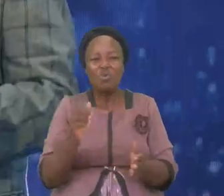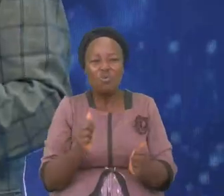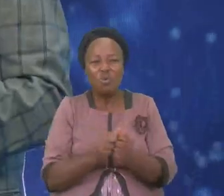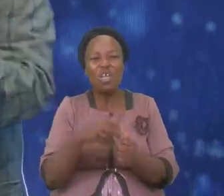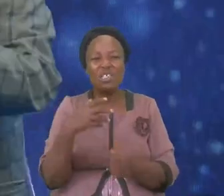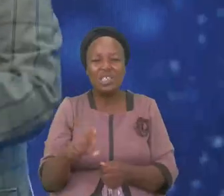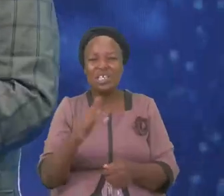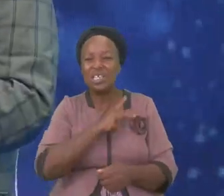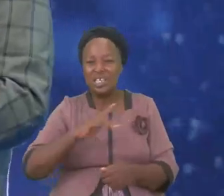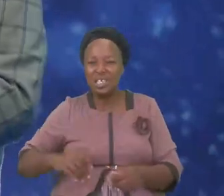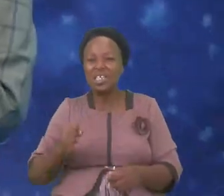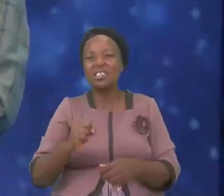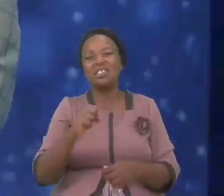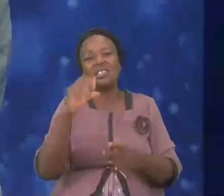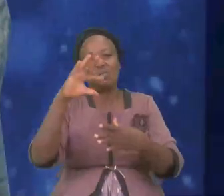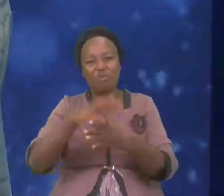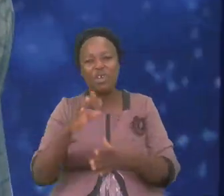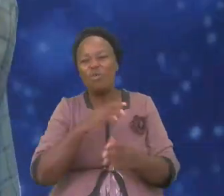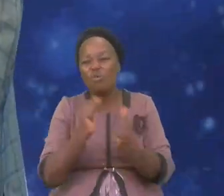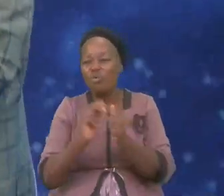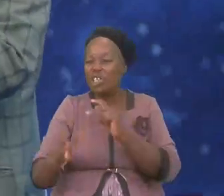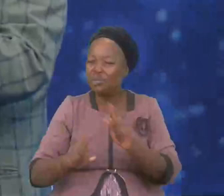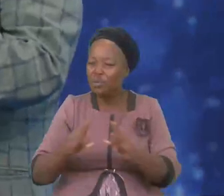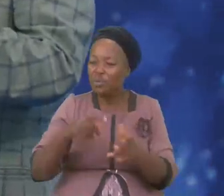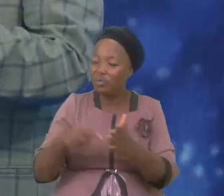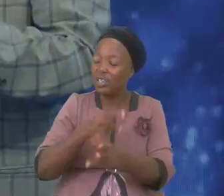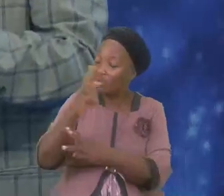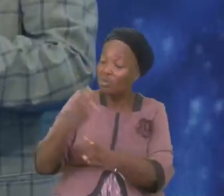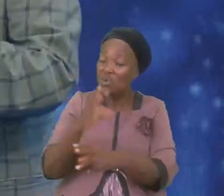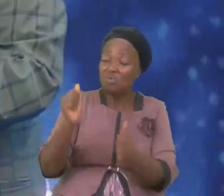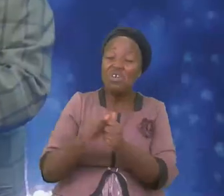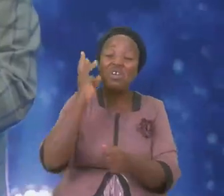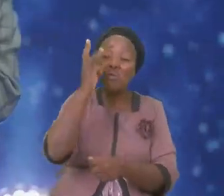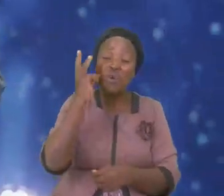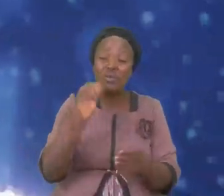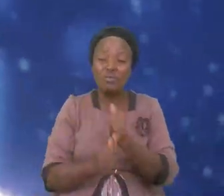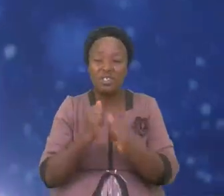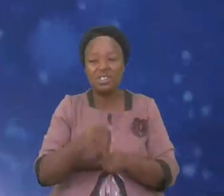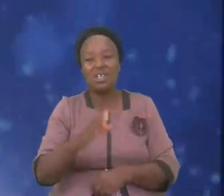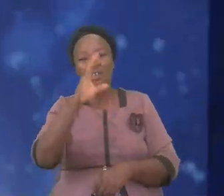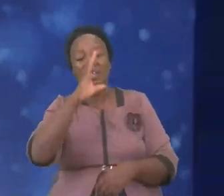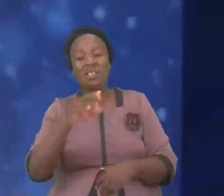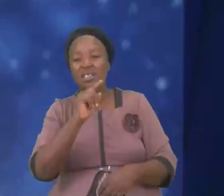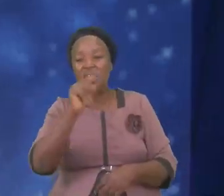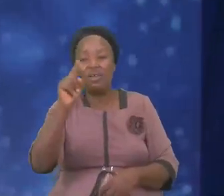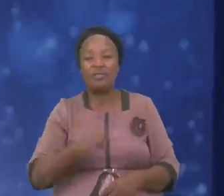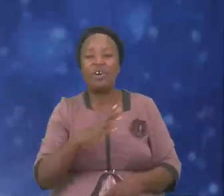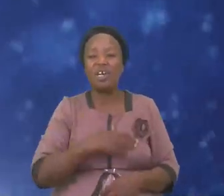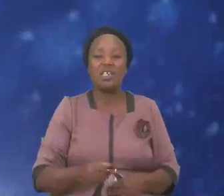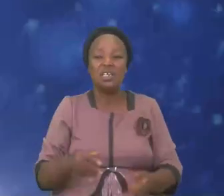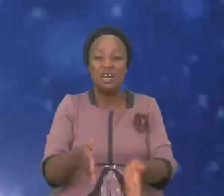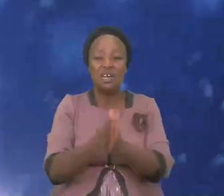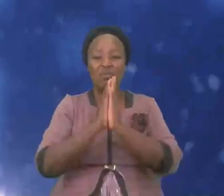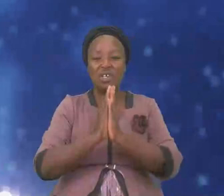dieux, les rois de ce monde ou par le vin qu'il buvait. Il